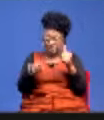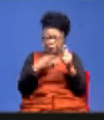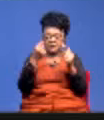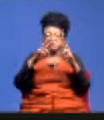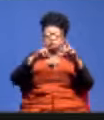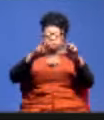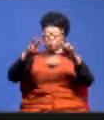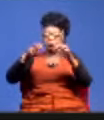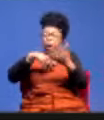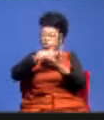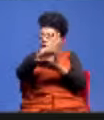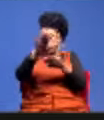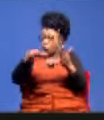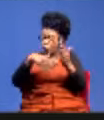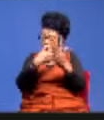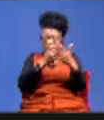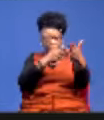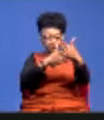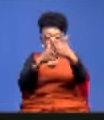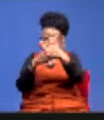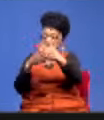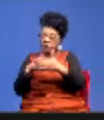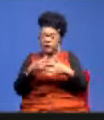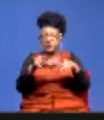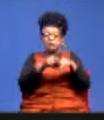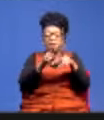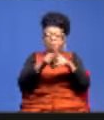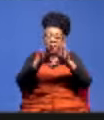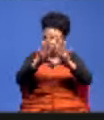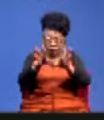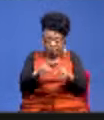yote 26 ya nchi, na kwa jumla watu